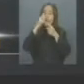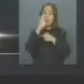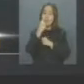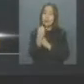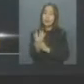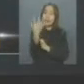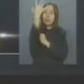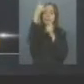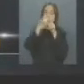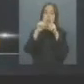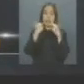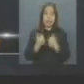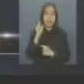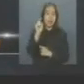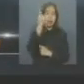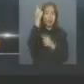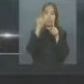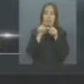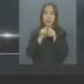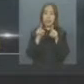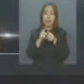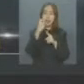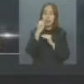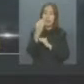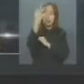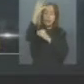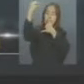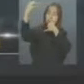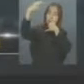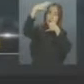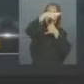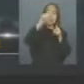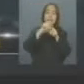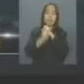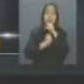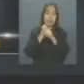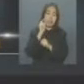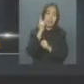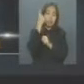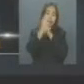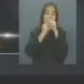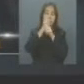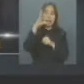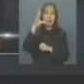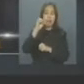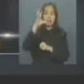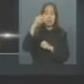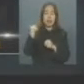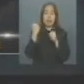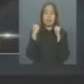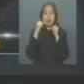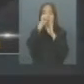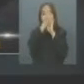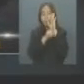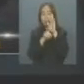แห่งแรกของประเทศเพื่อรับแสงแรกของปีใหม่2555ท่ามกลางสภาพอากาศที่หนาวเย็นและอุณหภูมิอ